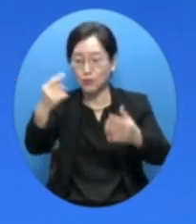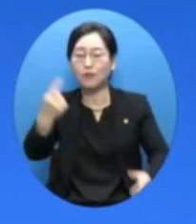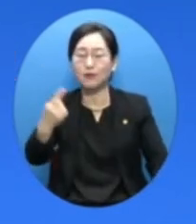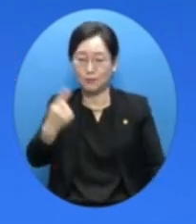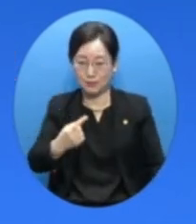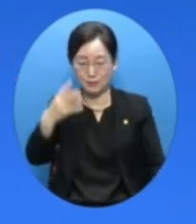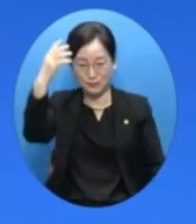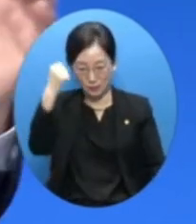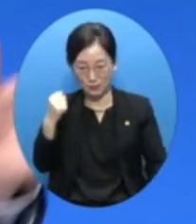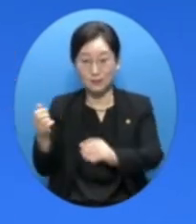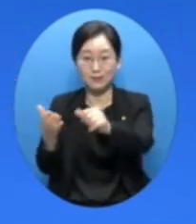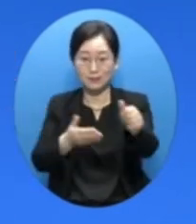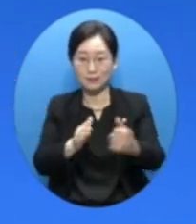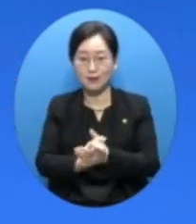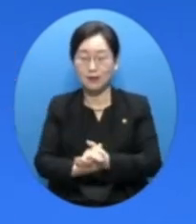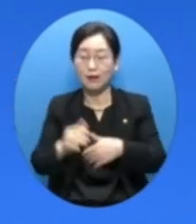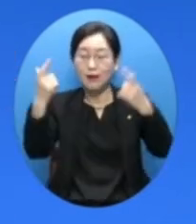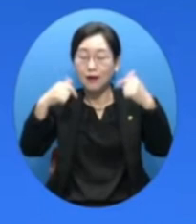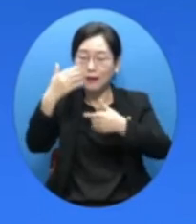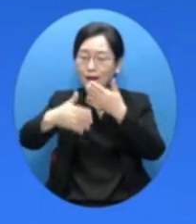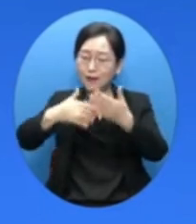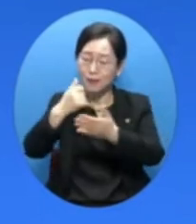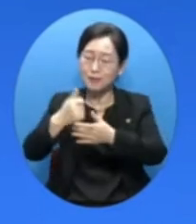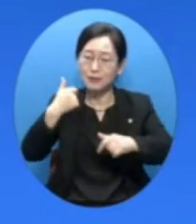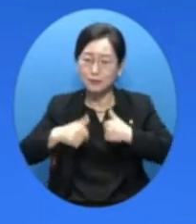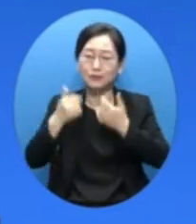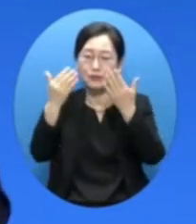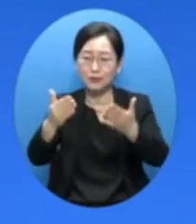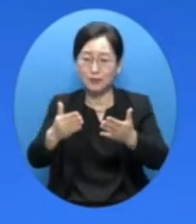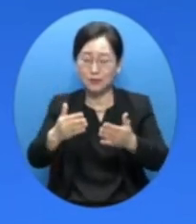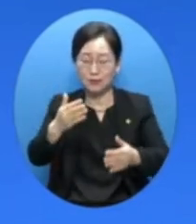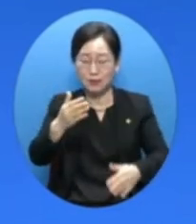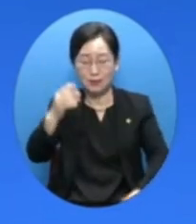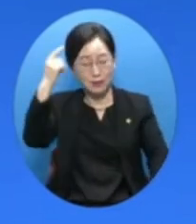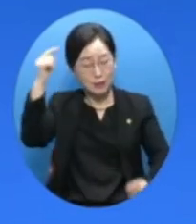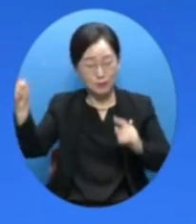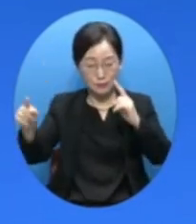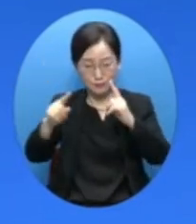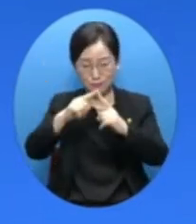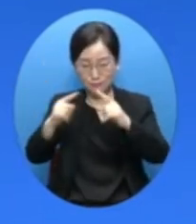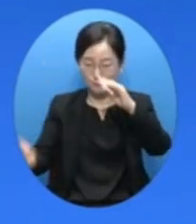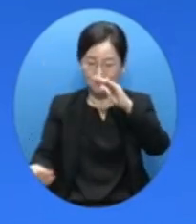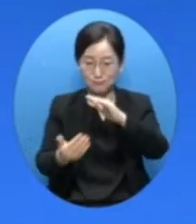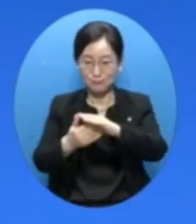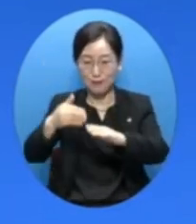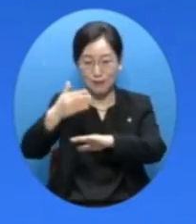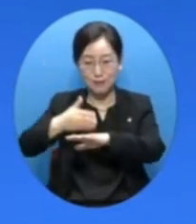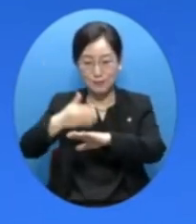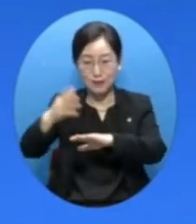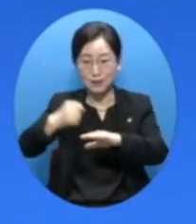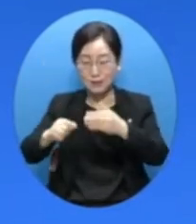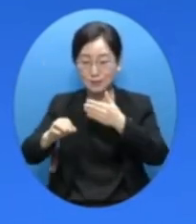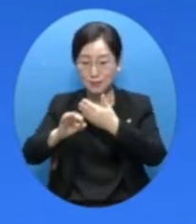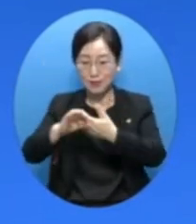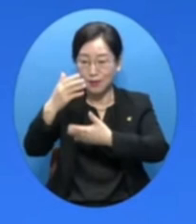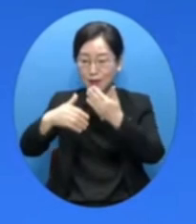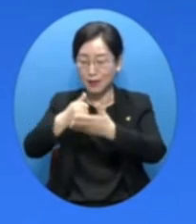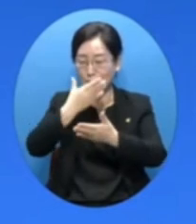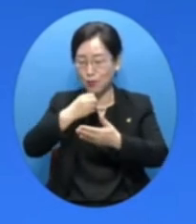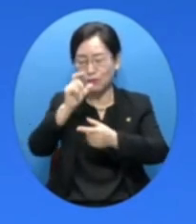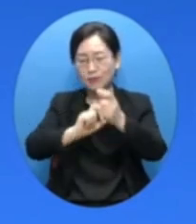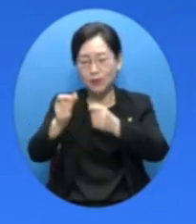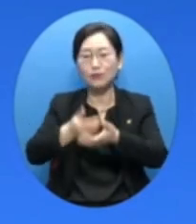되기를 바랍니다. 언제나 하나님을 기쁘지 않은 절대 긍정, 절대 감사의 믿음으로 나갈 때 하나님께서 복의 복을 더하여 주시는